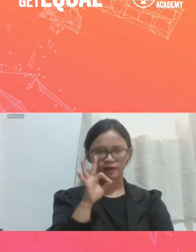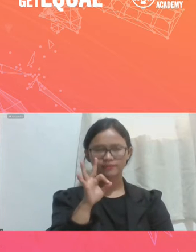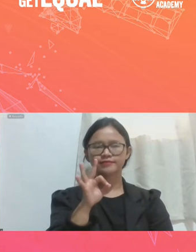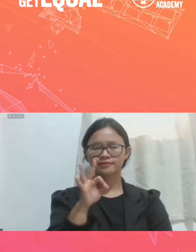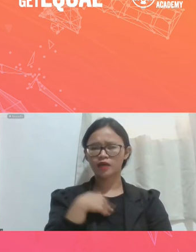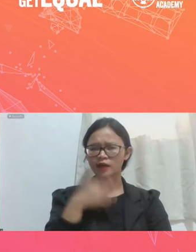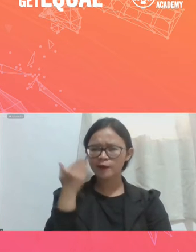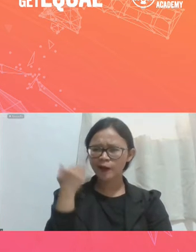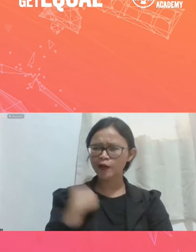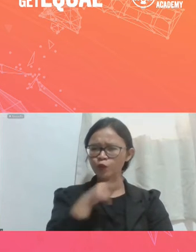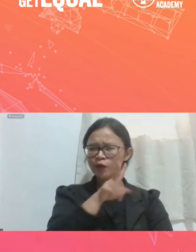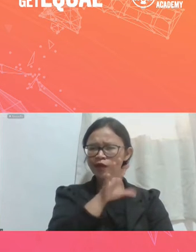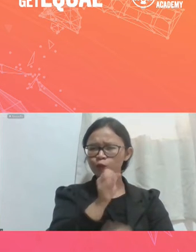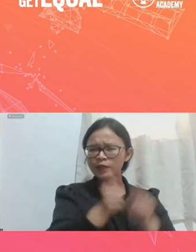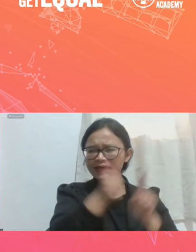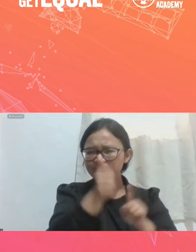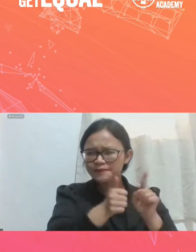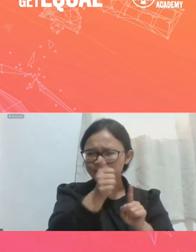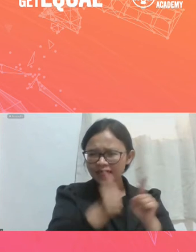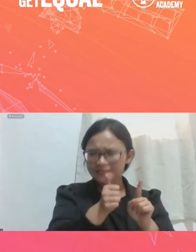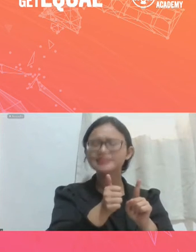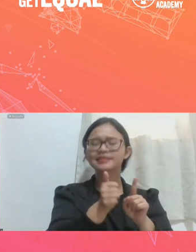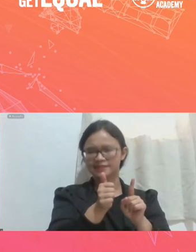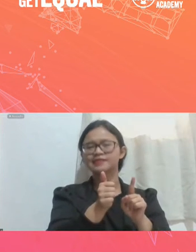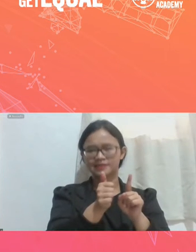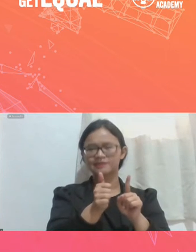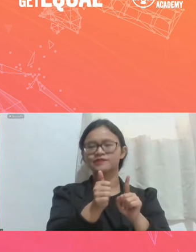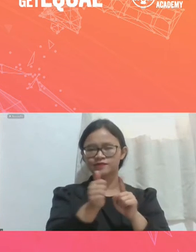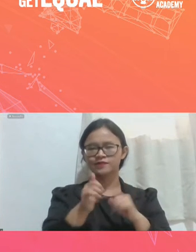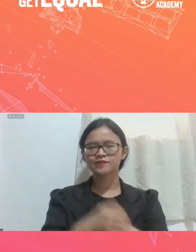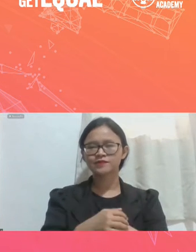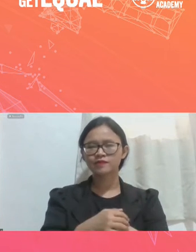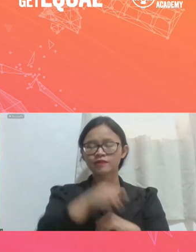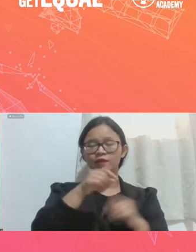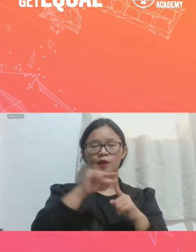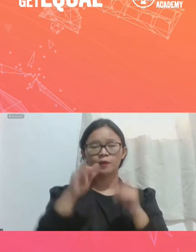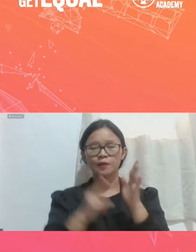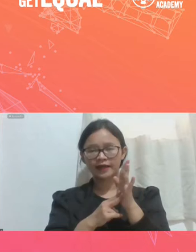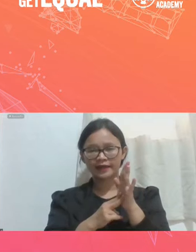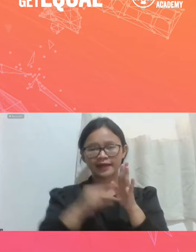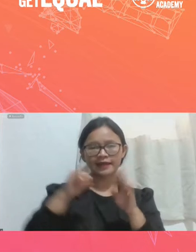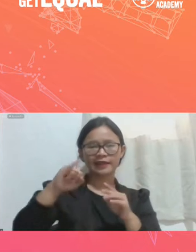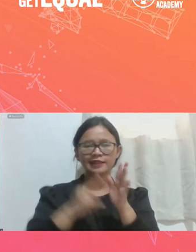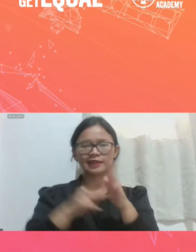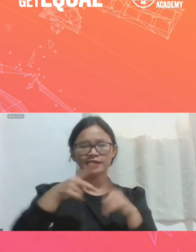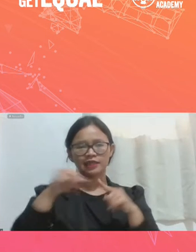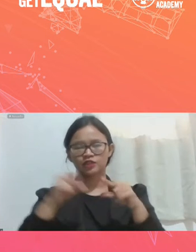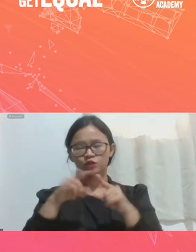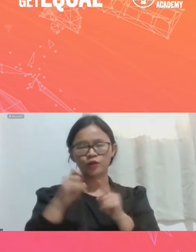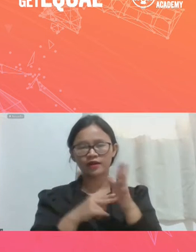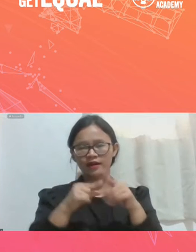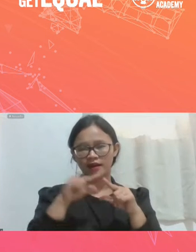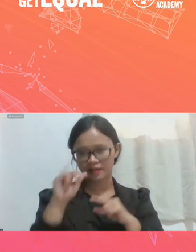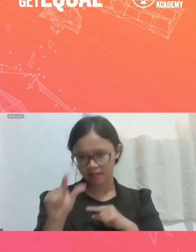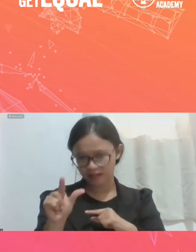tahun 2016, dalam memperingati International Days of the Girls, Plan Internasional mengadakan kegiatan yang disebut